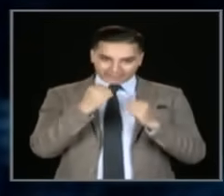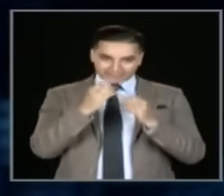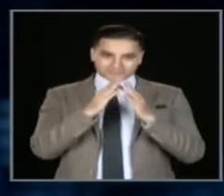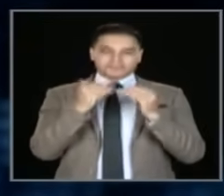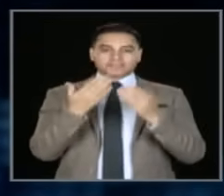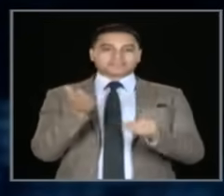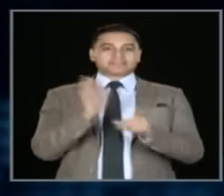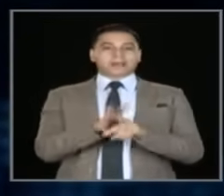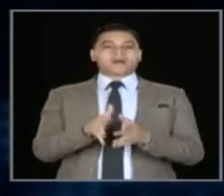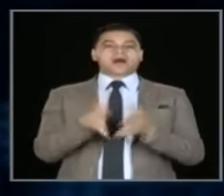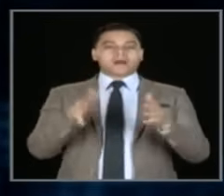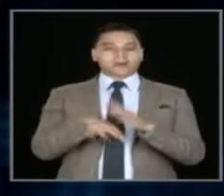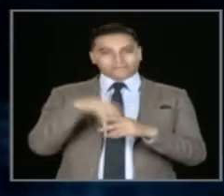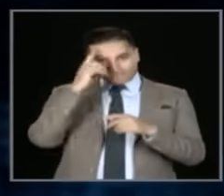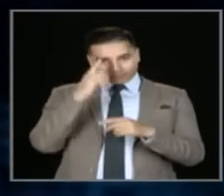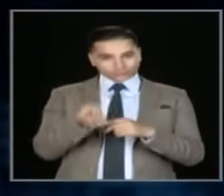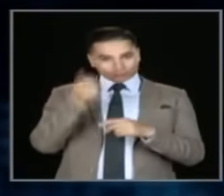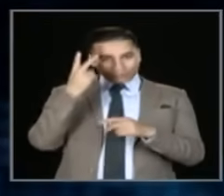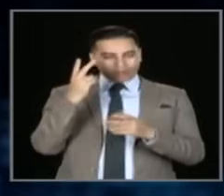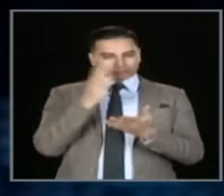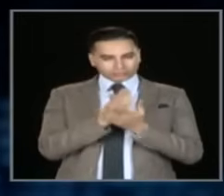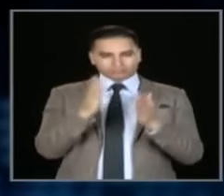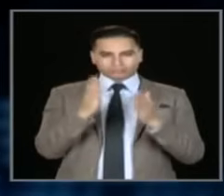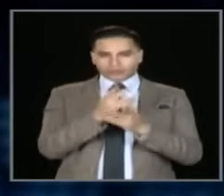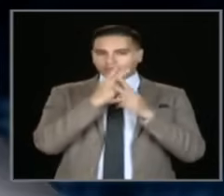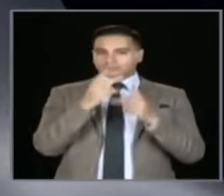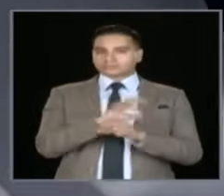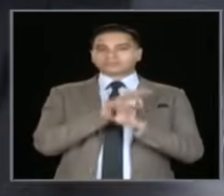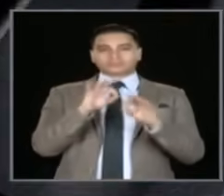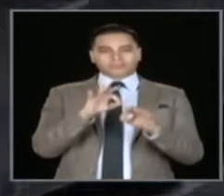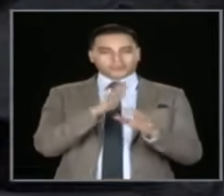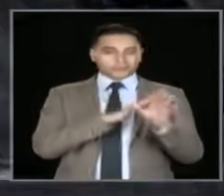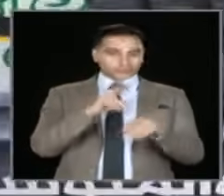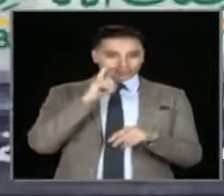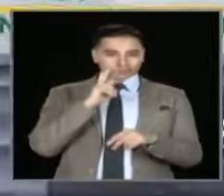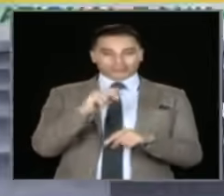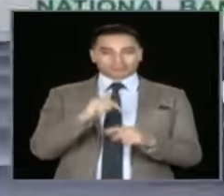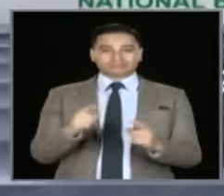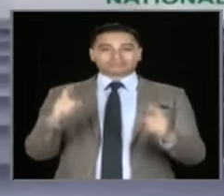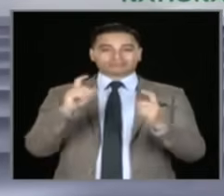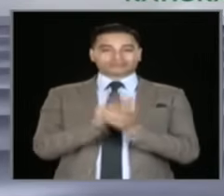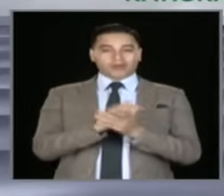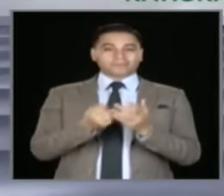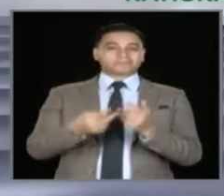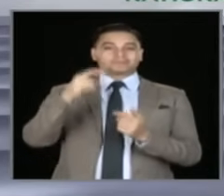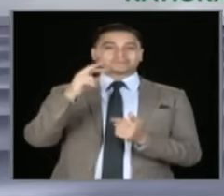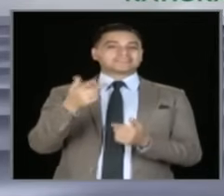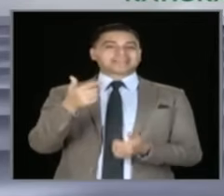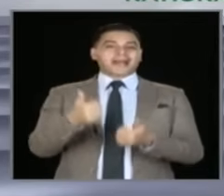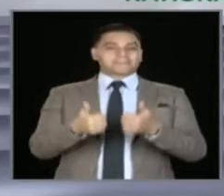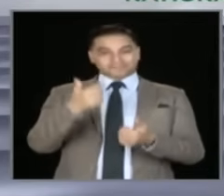الأكبر للمشروعات الصغيرة والمتوسطة ومتناهية الصغر. تعالوا نشوف أصحابنا العباقرة النهاردة هيوصلوا النقط